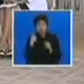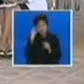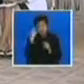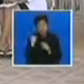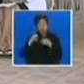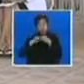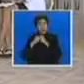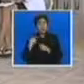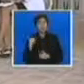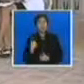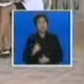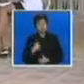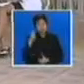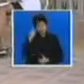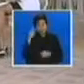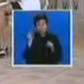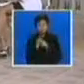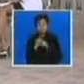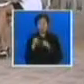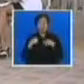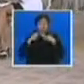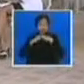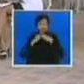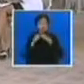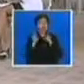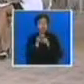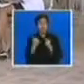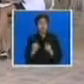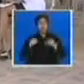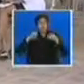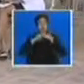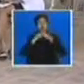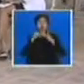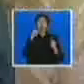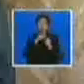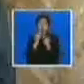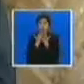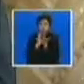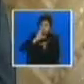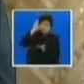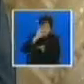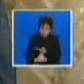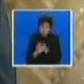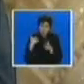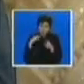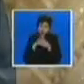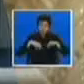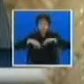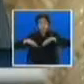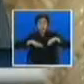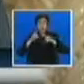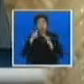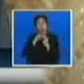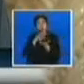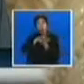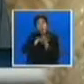ครับว่าจะต้องมีปัญหาอยู่เพราะว่ามันก็เป็นปัญหาในเรื่องของงบประมาณเป็นปัญหาของการบริหารของโรงเรียนน